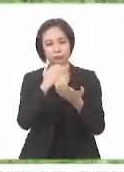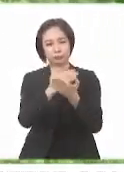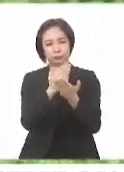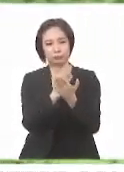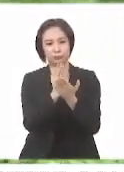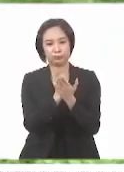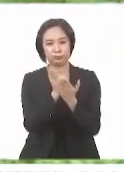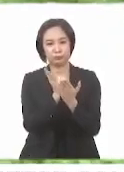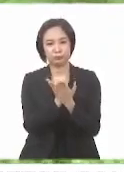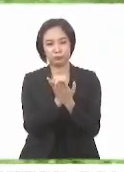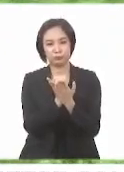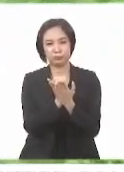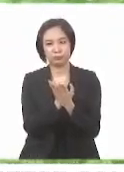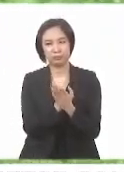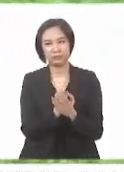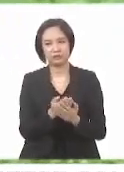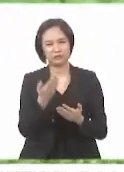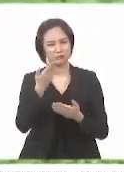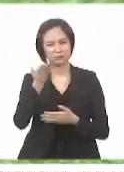Hindi mo alam kung